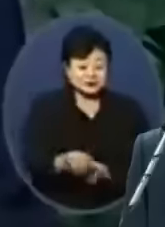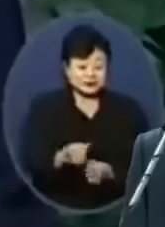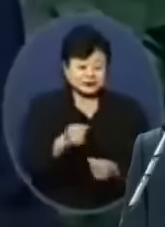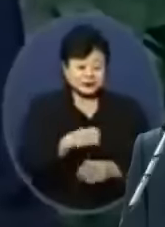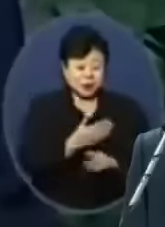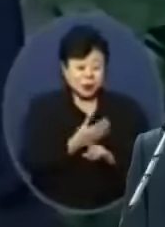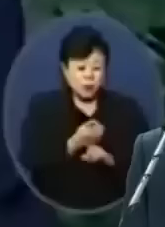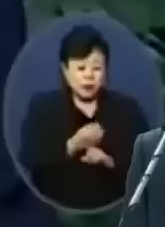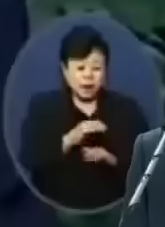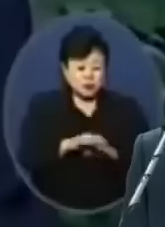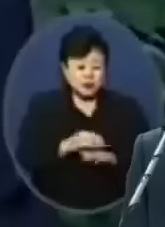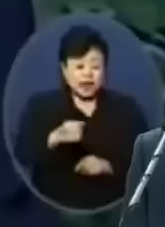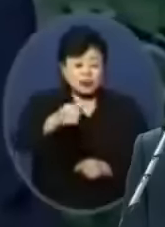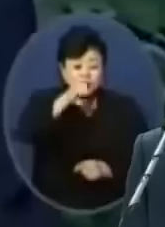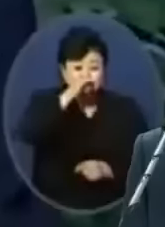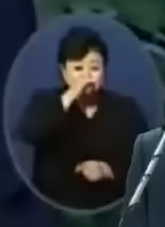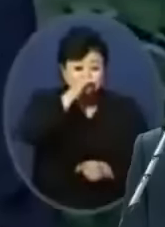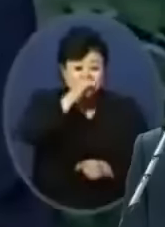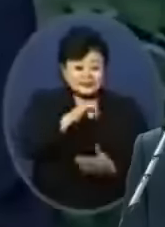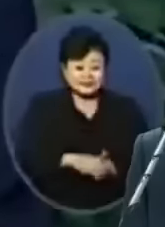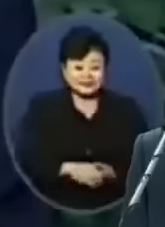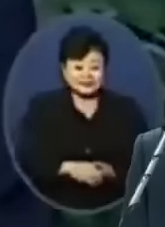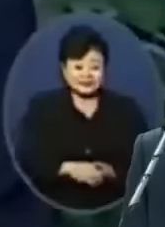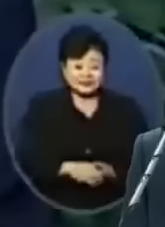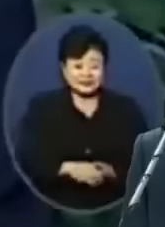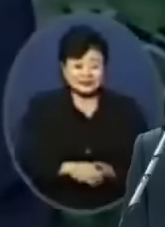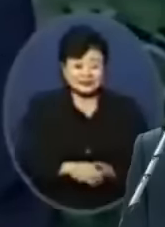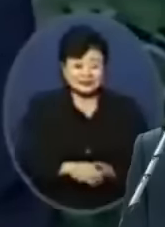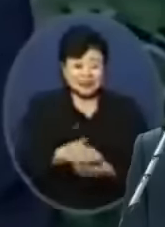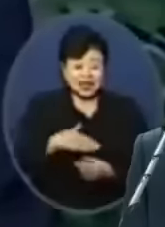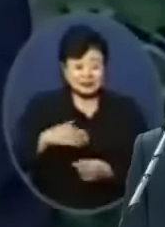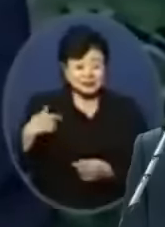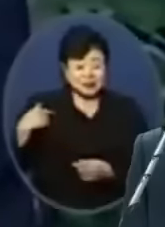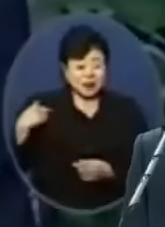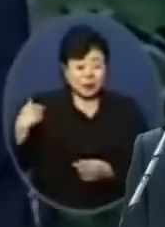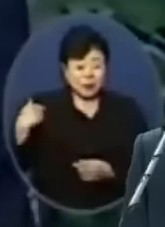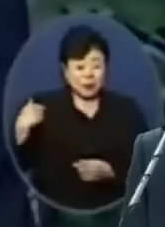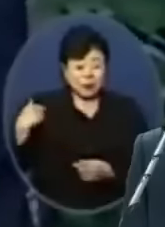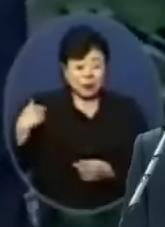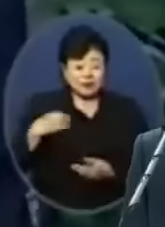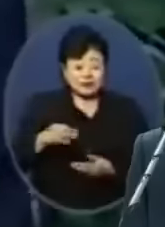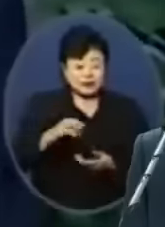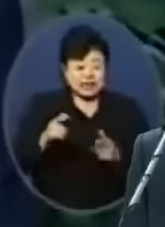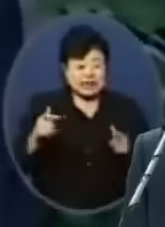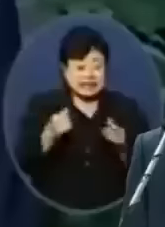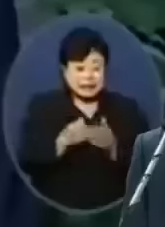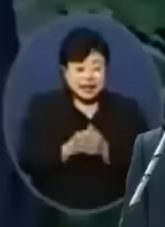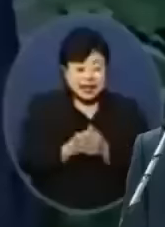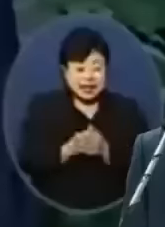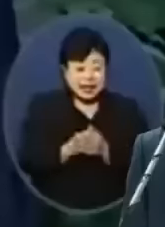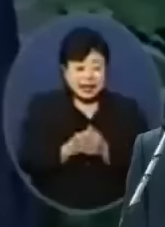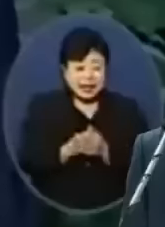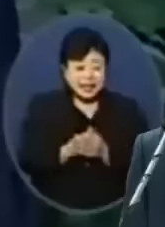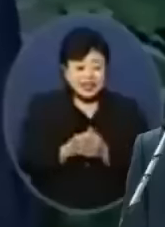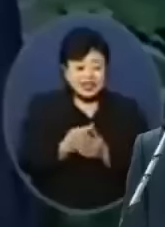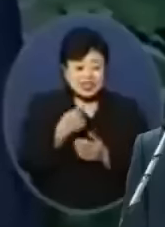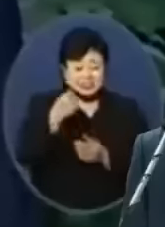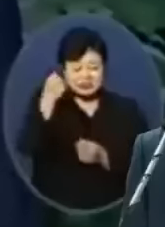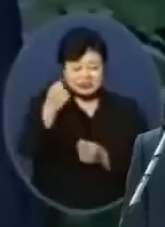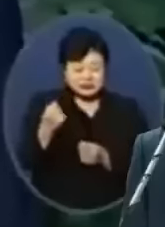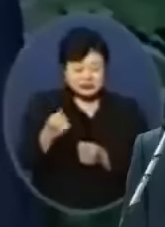굉장한 보화를 손에 들고 있는 것입니다. 여지간이 알지 못하고 사용하지 않아서 녹이서라